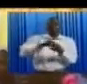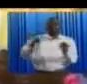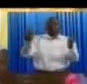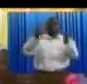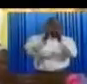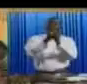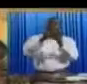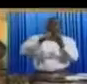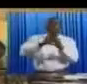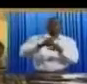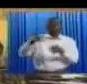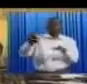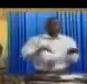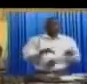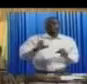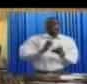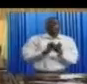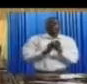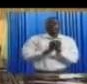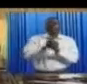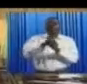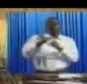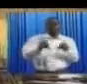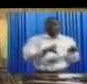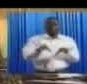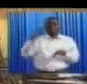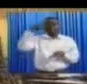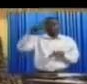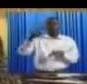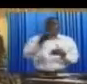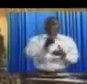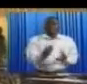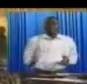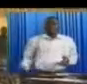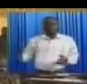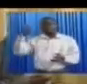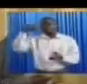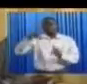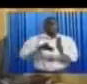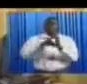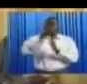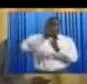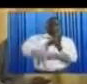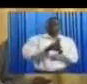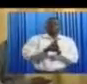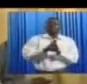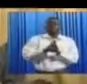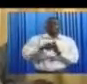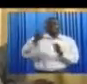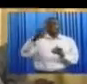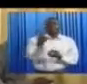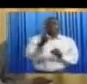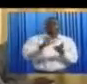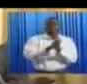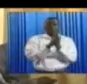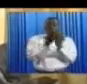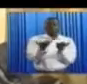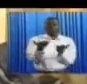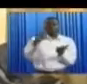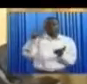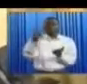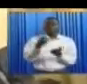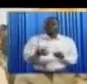pour mission de parfaire le projet de plan d'investissement en matière d'environnement pour le développement durable. Un document qui sera soumis